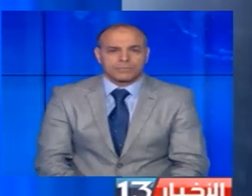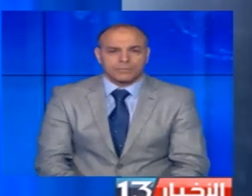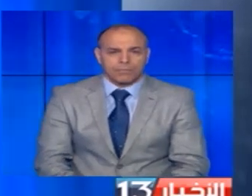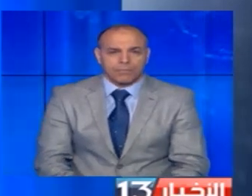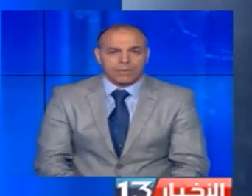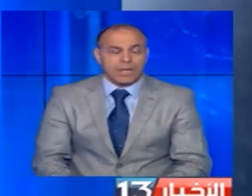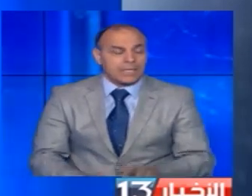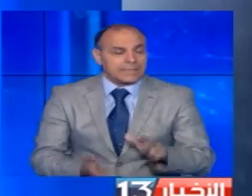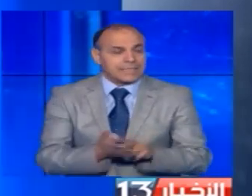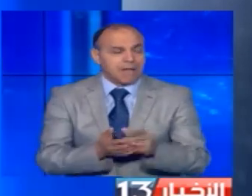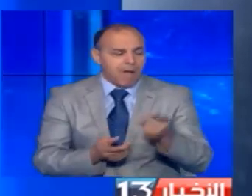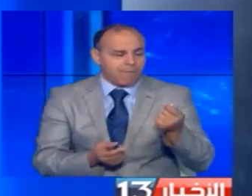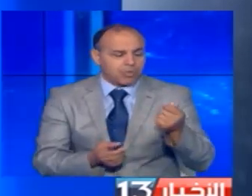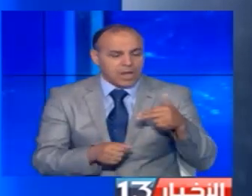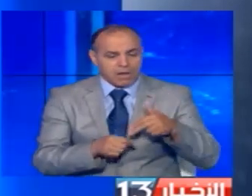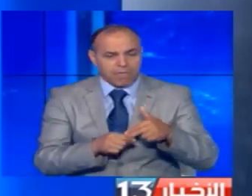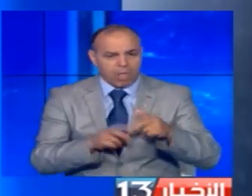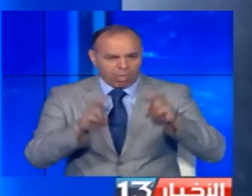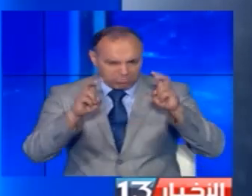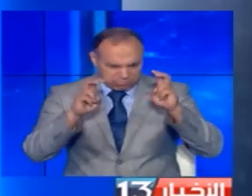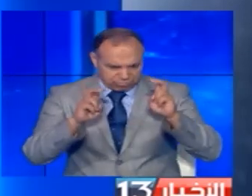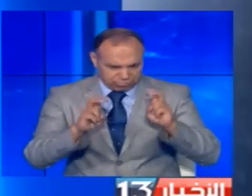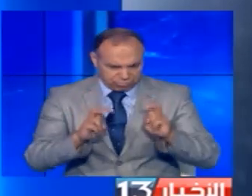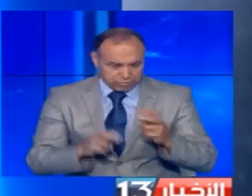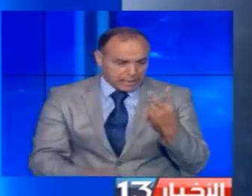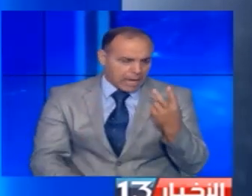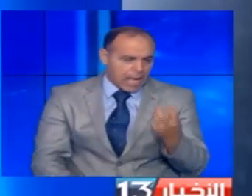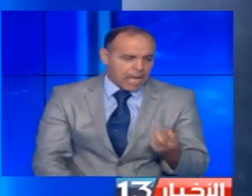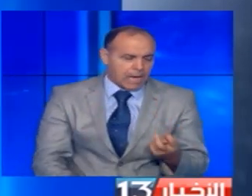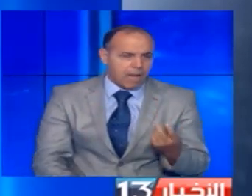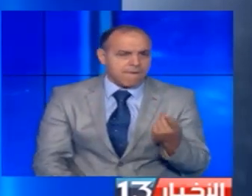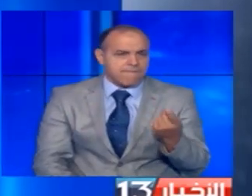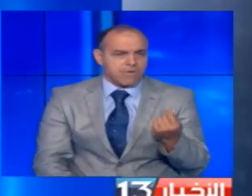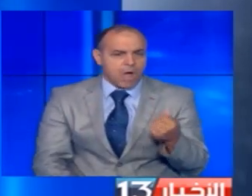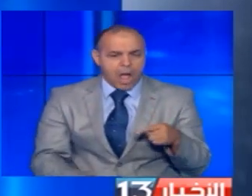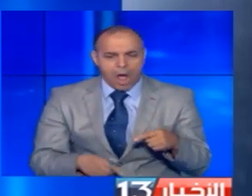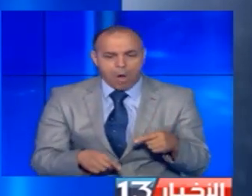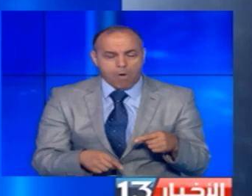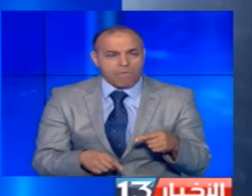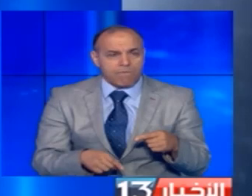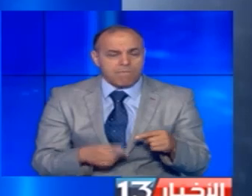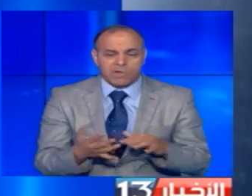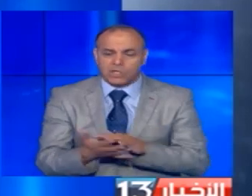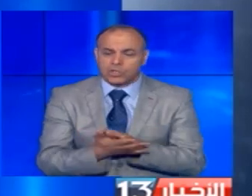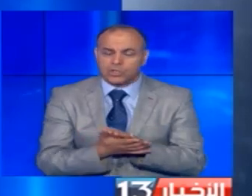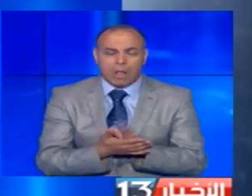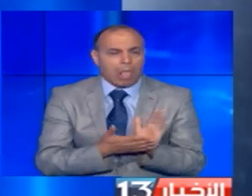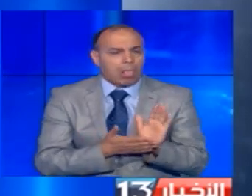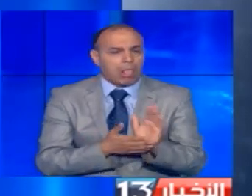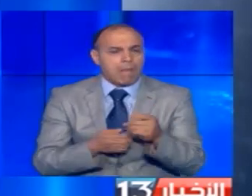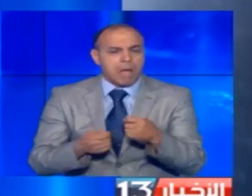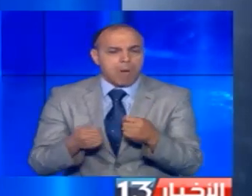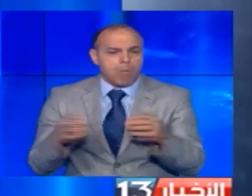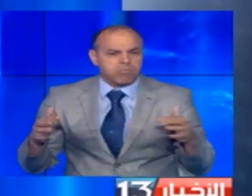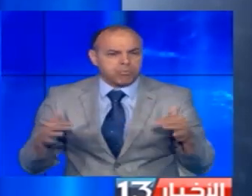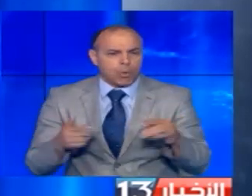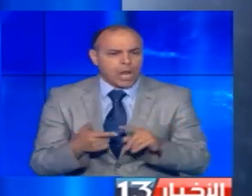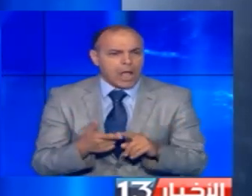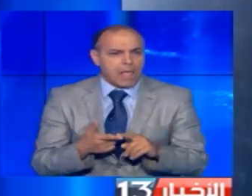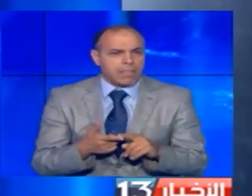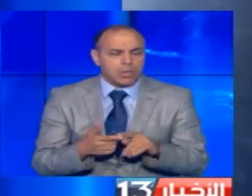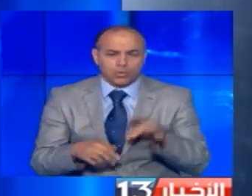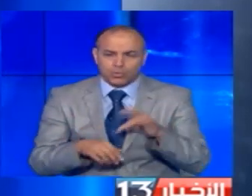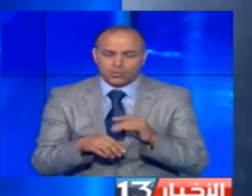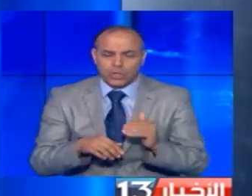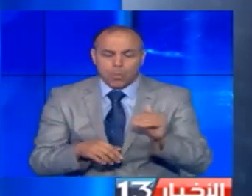سجلت اسعار النفط هبوطا لليوم الثاني بفعل مخاوف من وفره المعروف كما وردت احتمالات ب تضرر